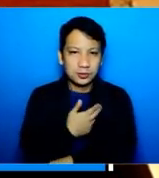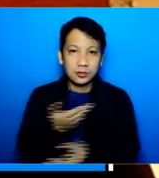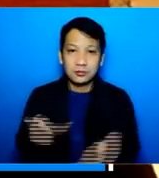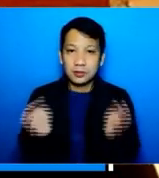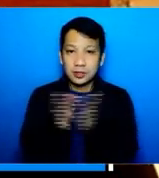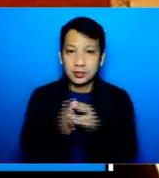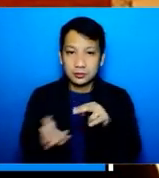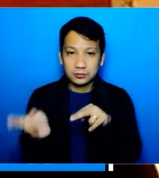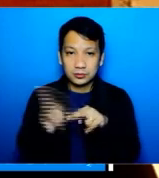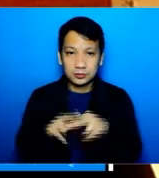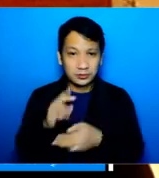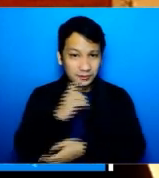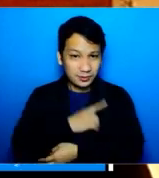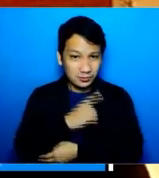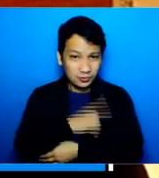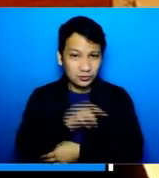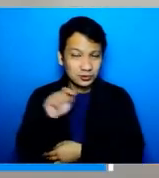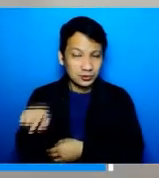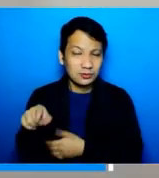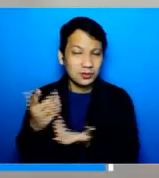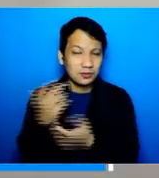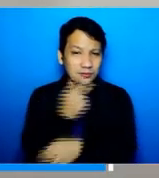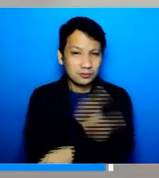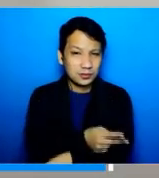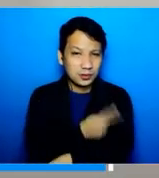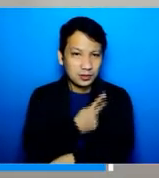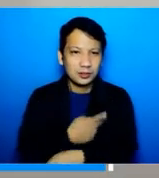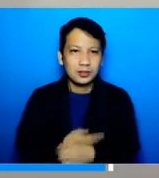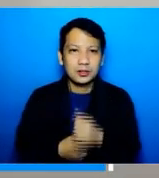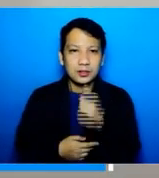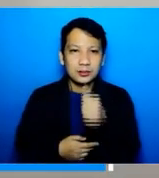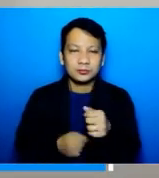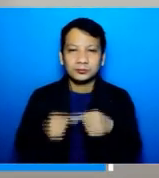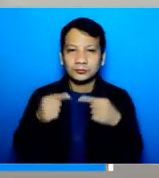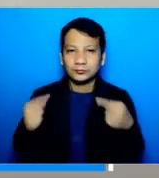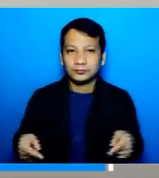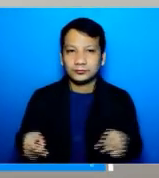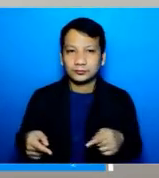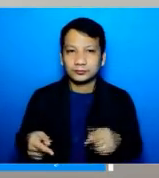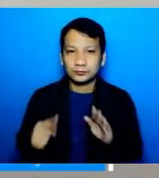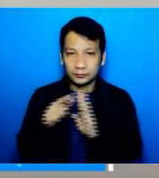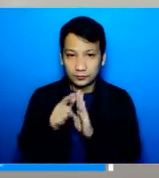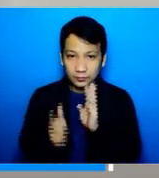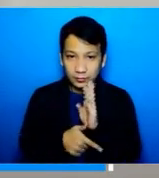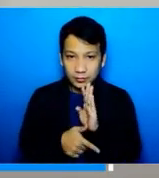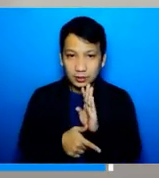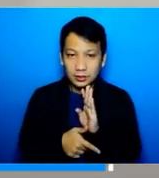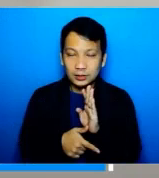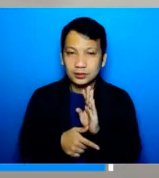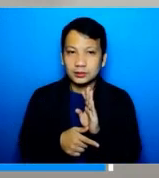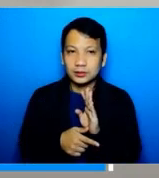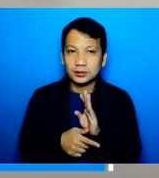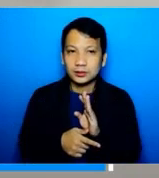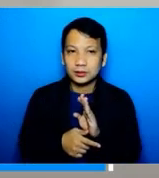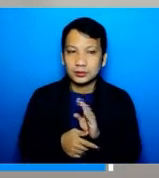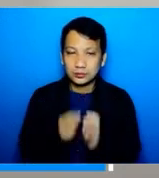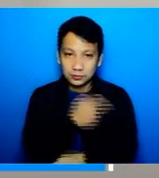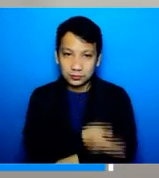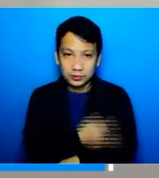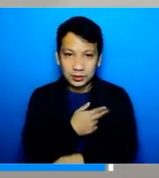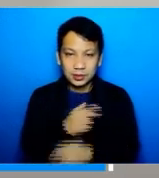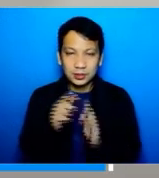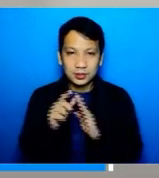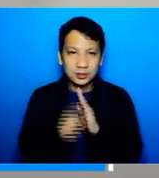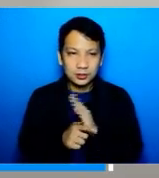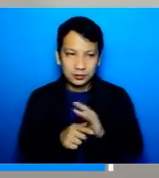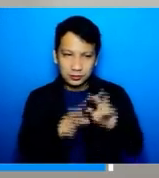deposito sa mga pasyente. Meron kasi tayong batas na anti-hospital deposit law at in fact pinapaigting